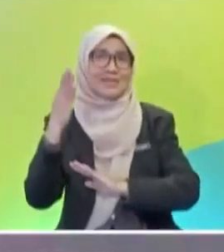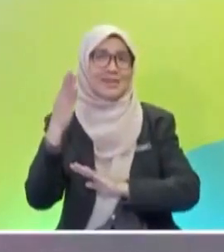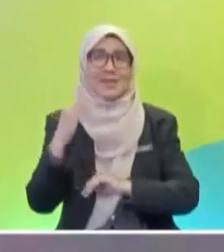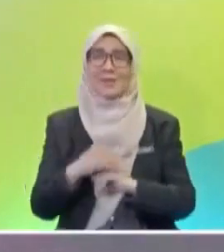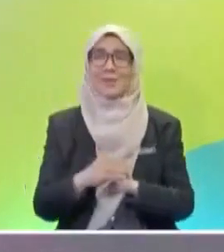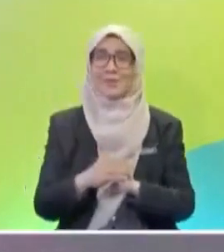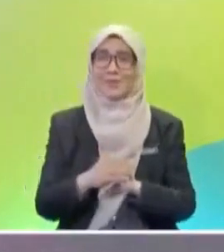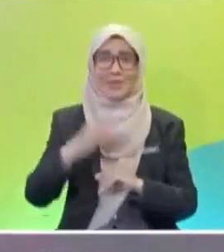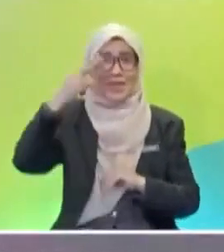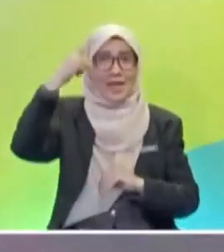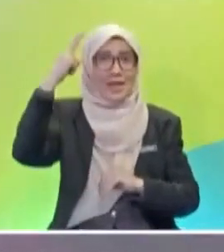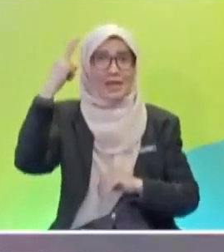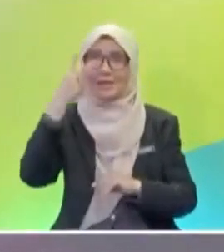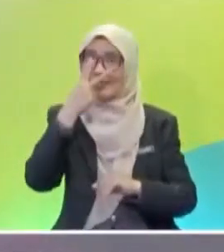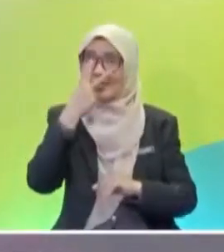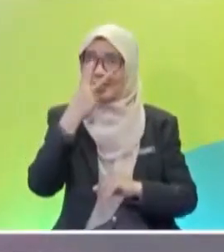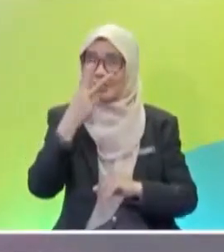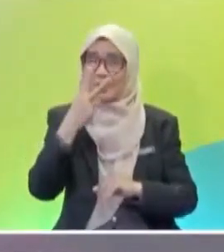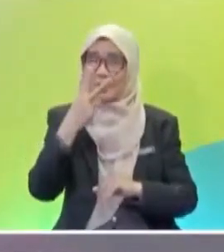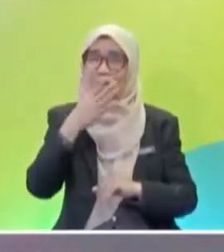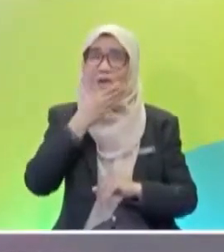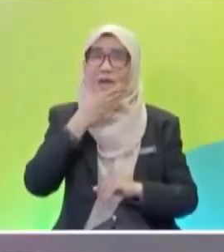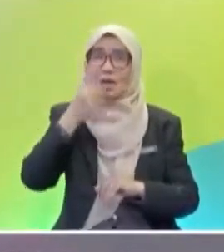selalu nampak lah ya